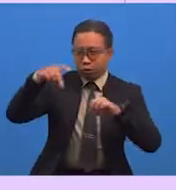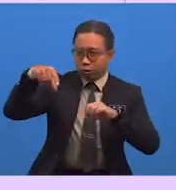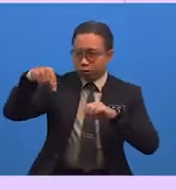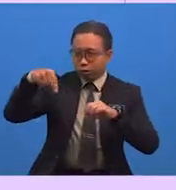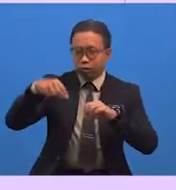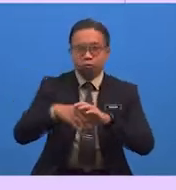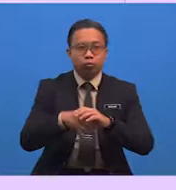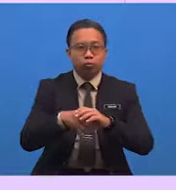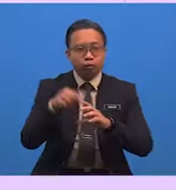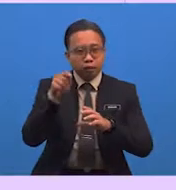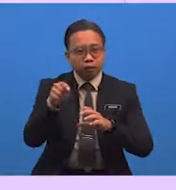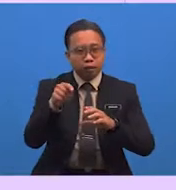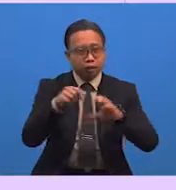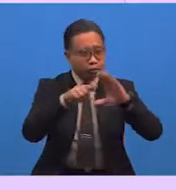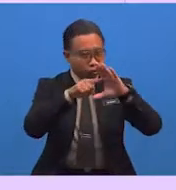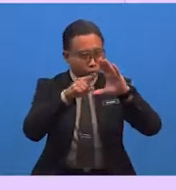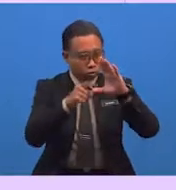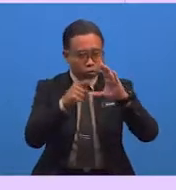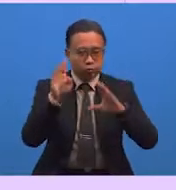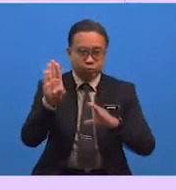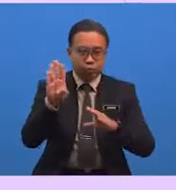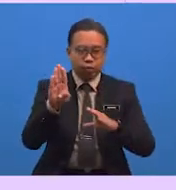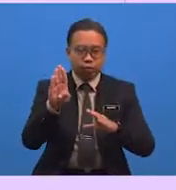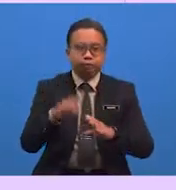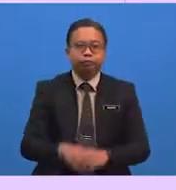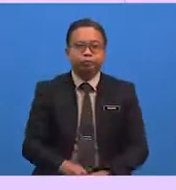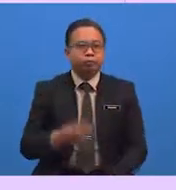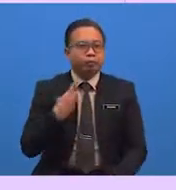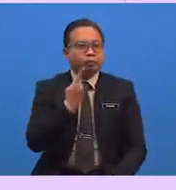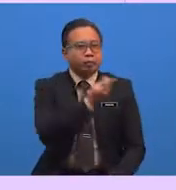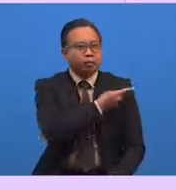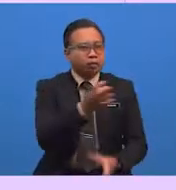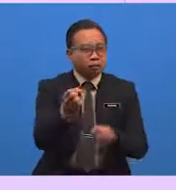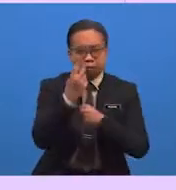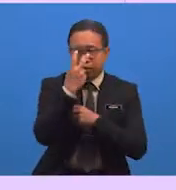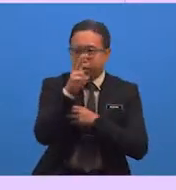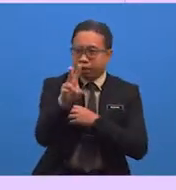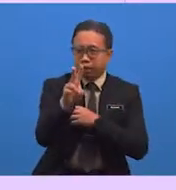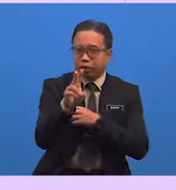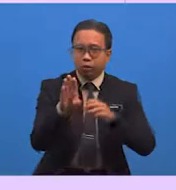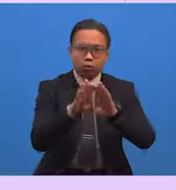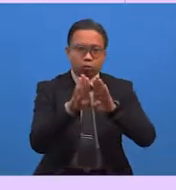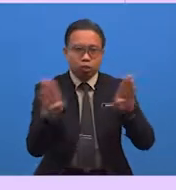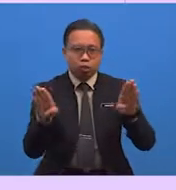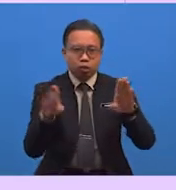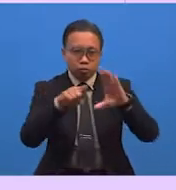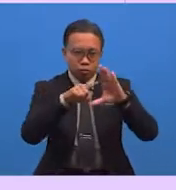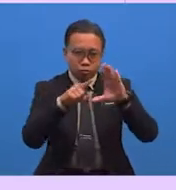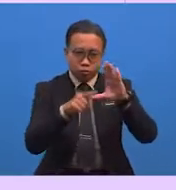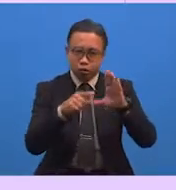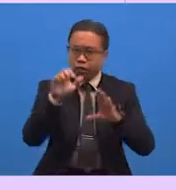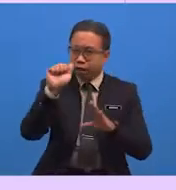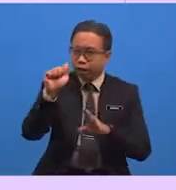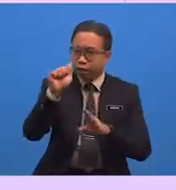ditandakan sebagai sudut B. Kita dapat lihat di sini bahawa bukaan sudut A